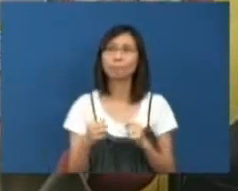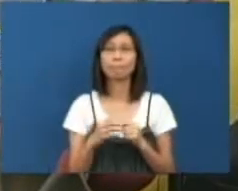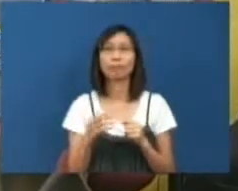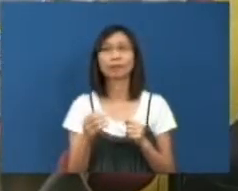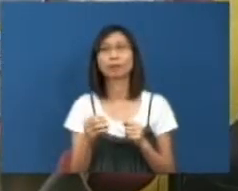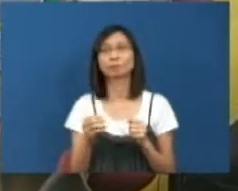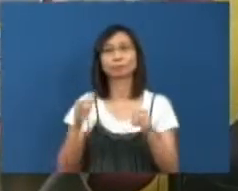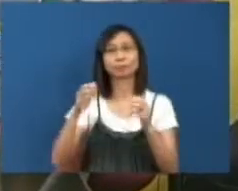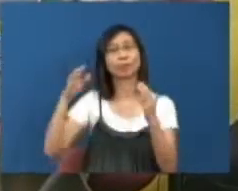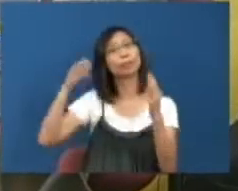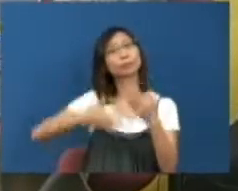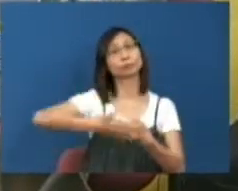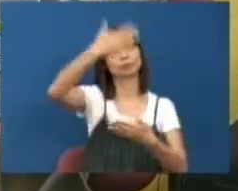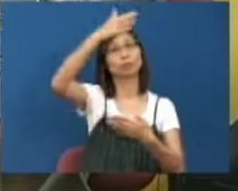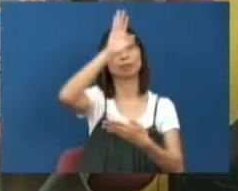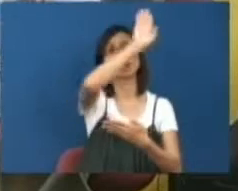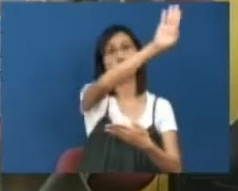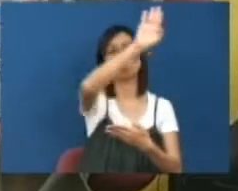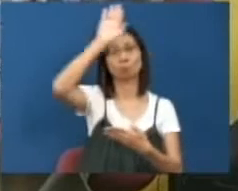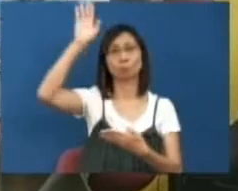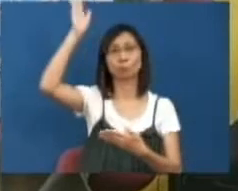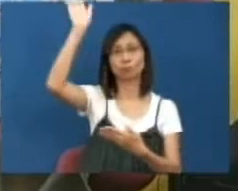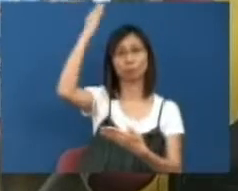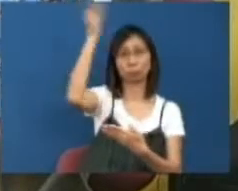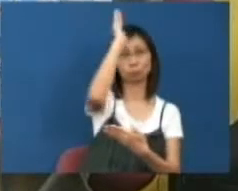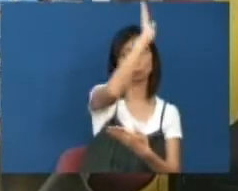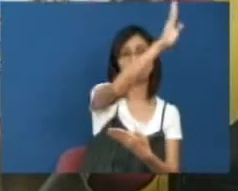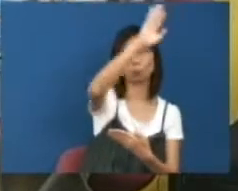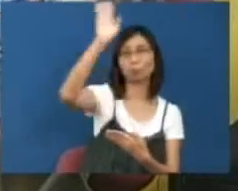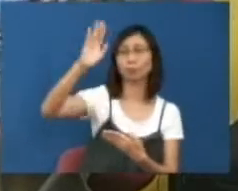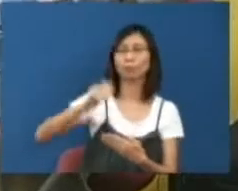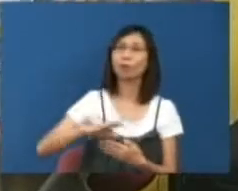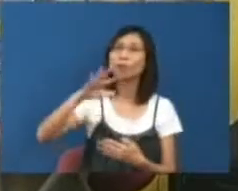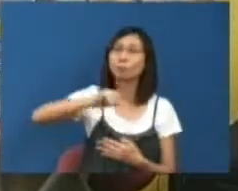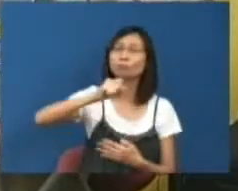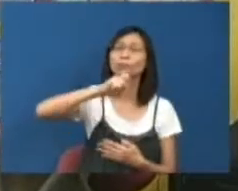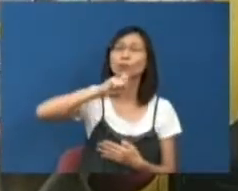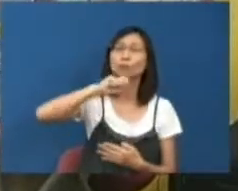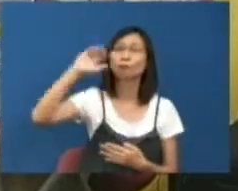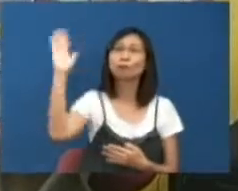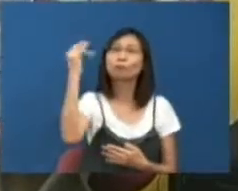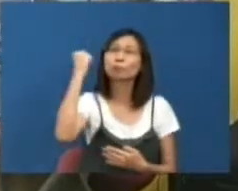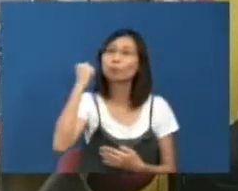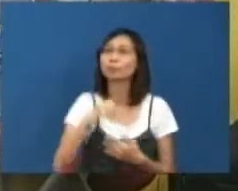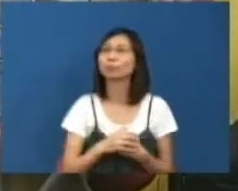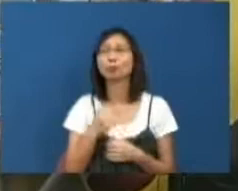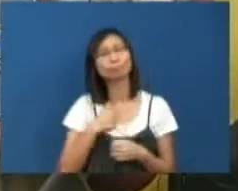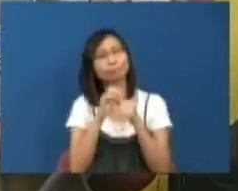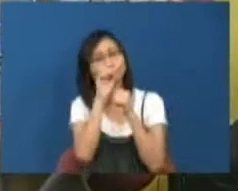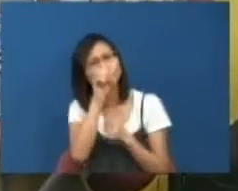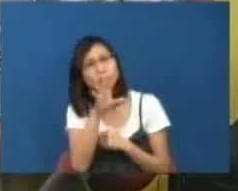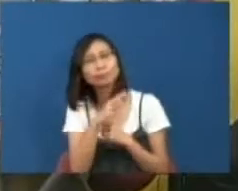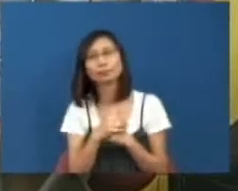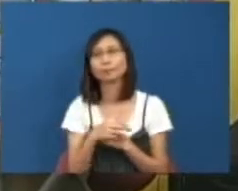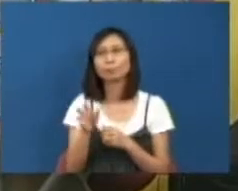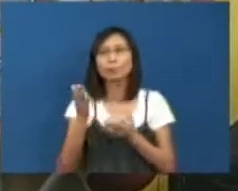啦，啲風，咁嗰度個風速比較高啦，咁嗰度地方都可以攞到風能嘅。 咁我想請教一下啦，即係林博士啊，即係如果相